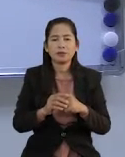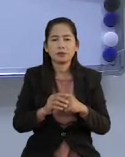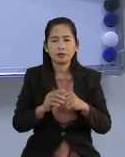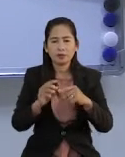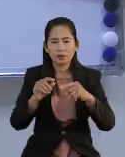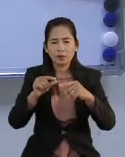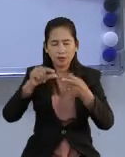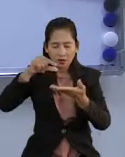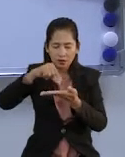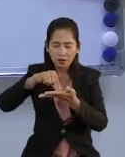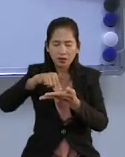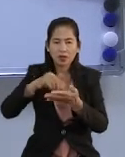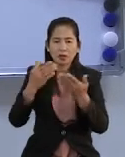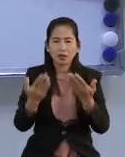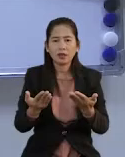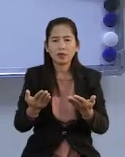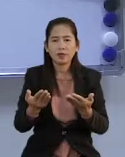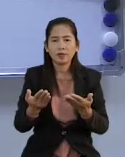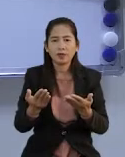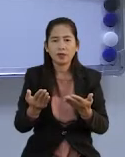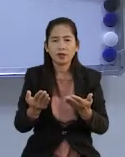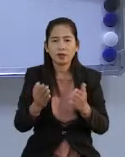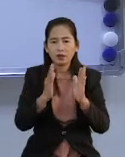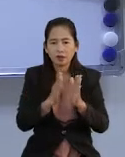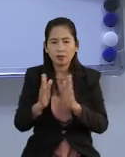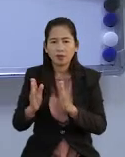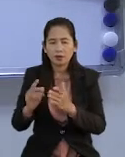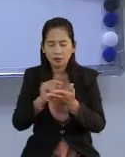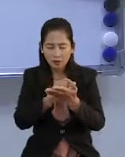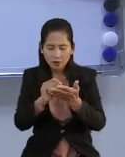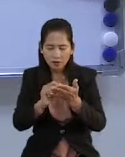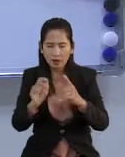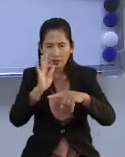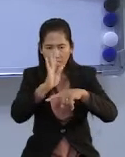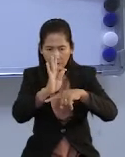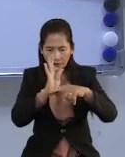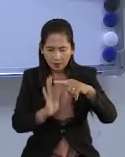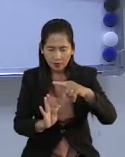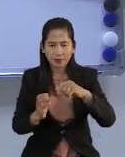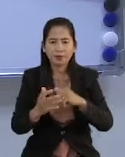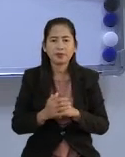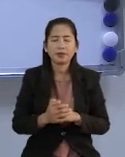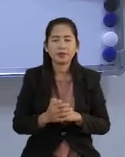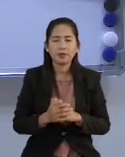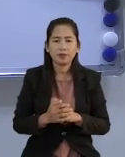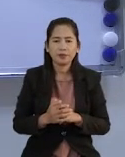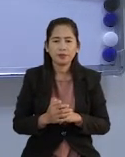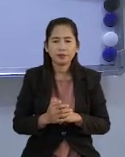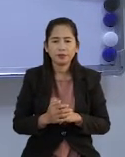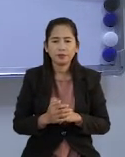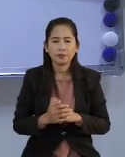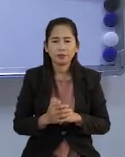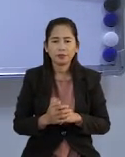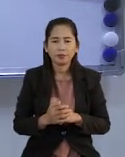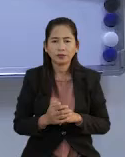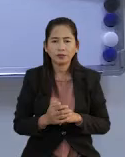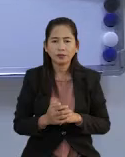đào nế cứ chia rộ biếp nông ca sơ xê rộp hiện chà